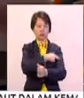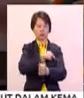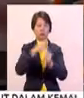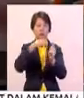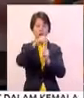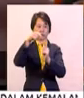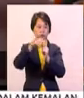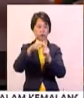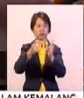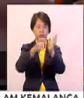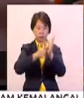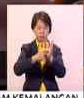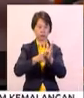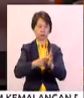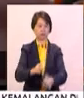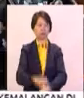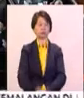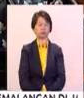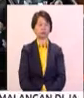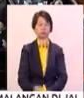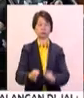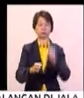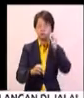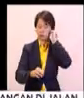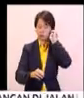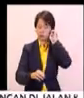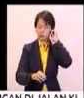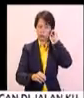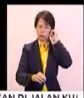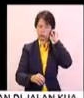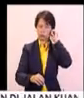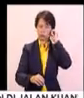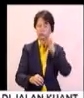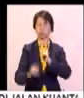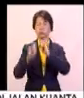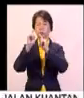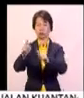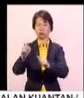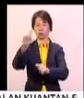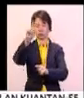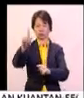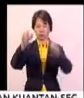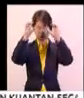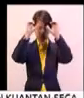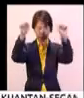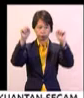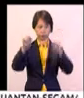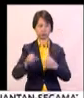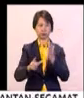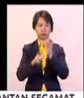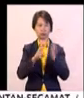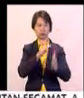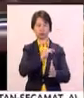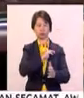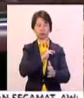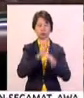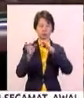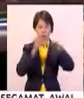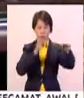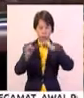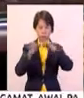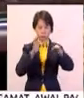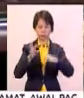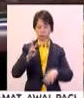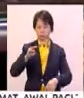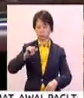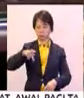apabila perlu. Ketika menjawab soalan Senator Dato' Dr. Anaden Somasundaram, Timbalan Menteri turut menerangkan